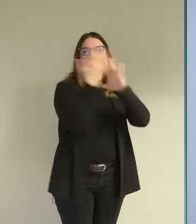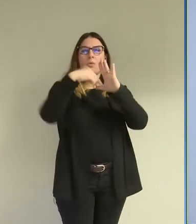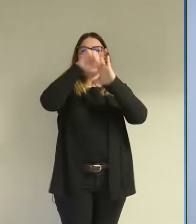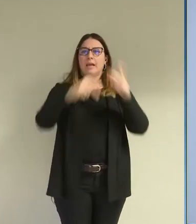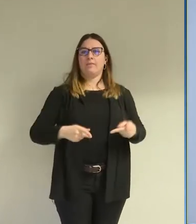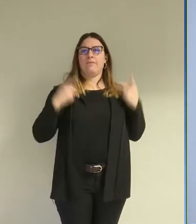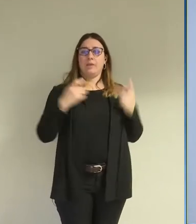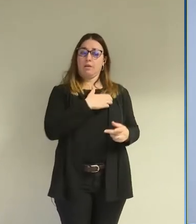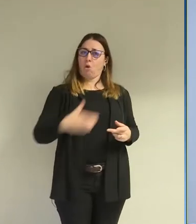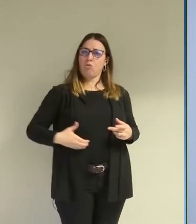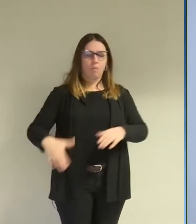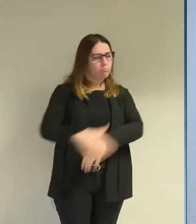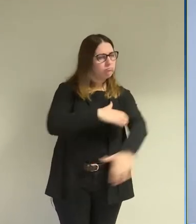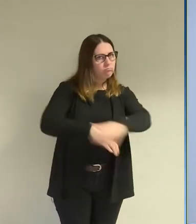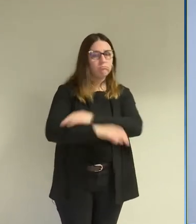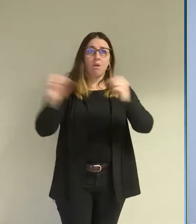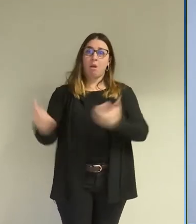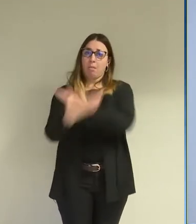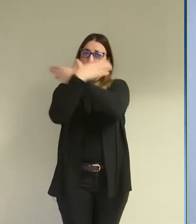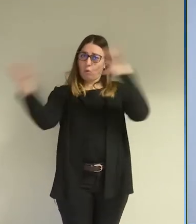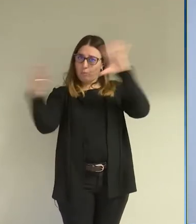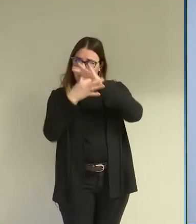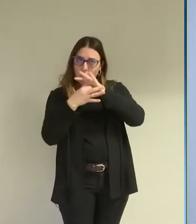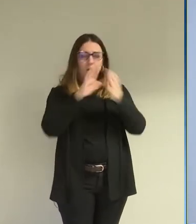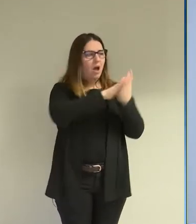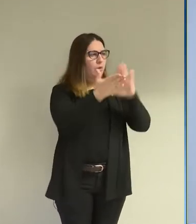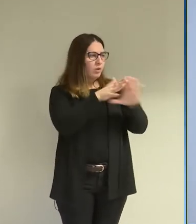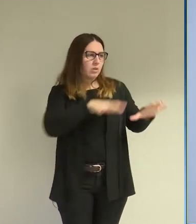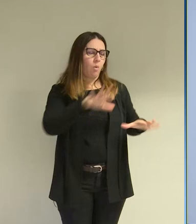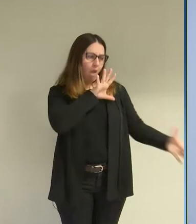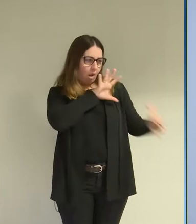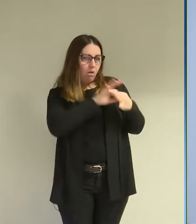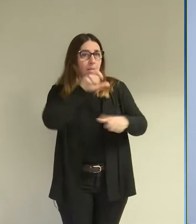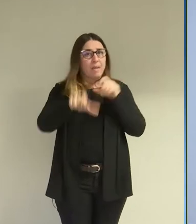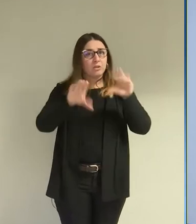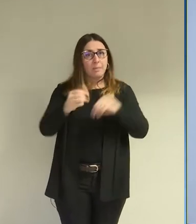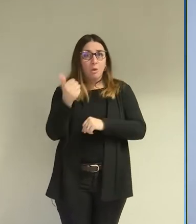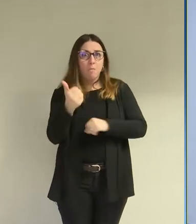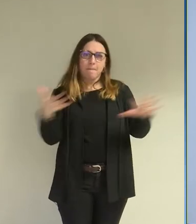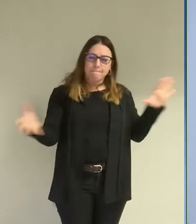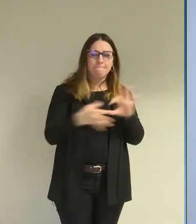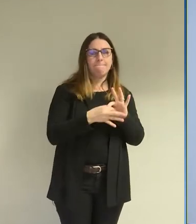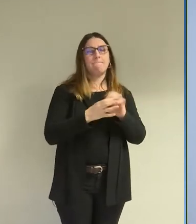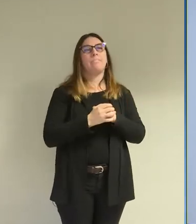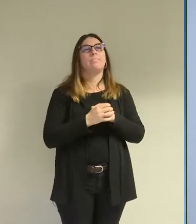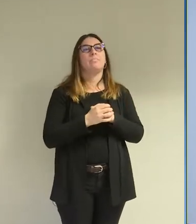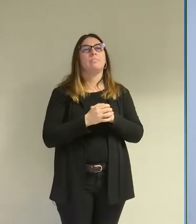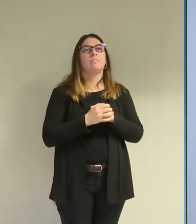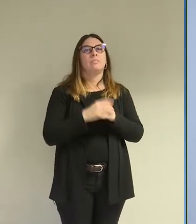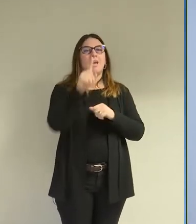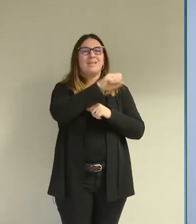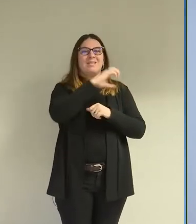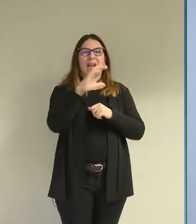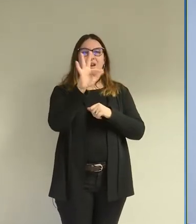par la municipalité la métropole les associations locales et les habitantes et les habitants avec la zac flaubert